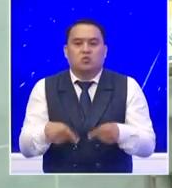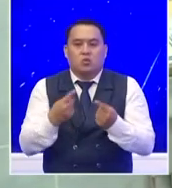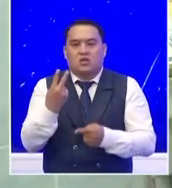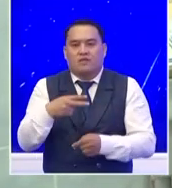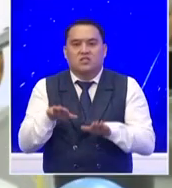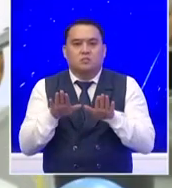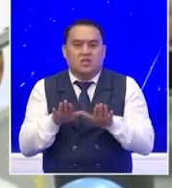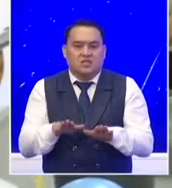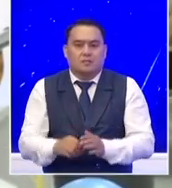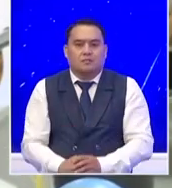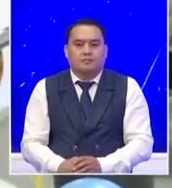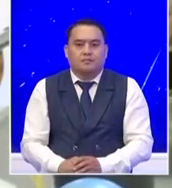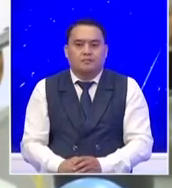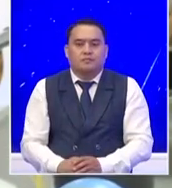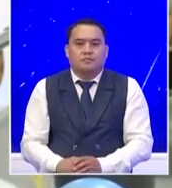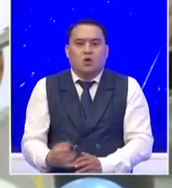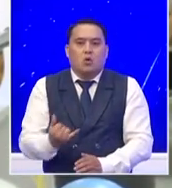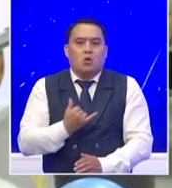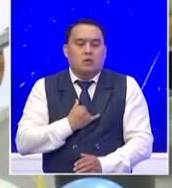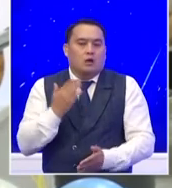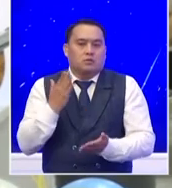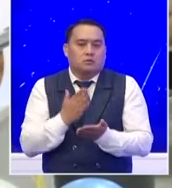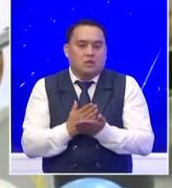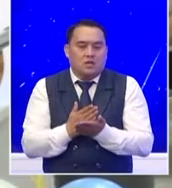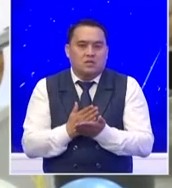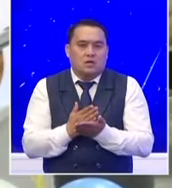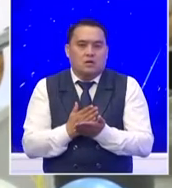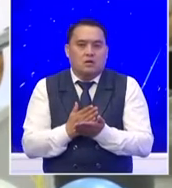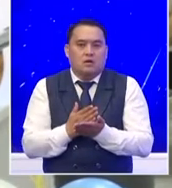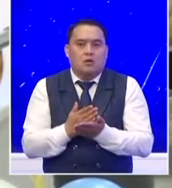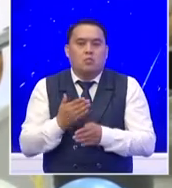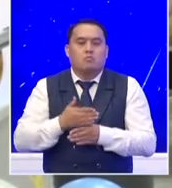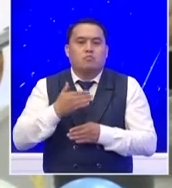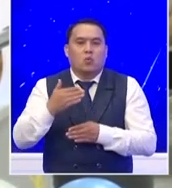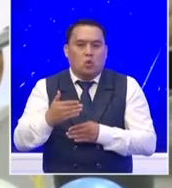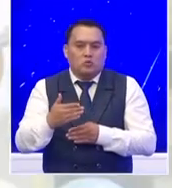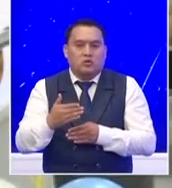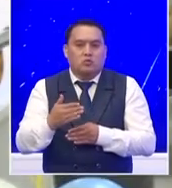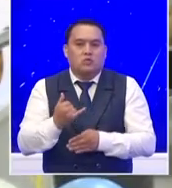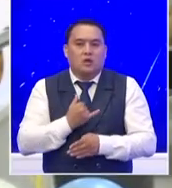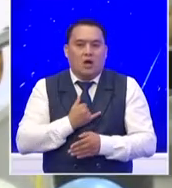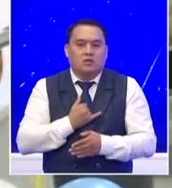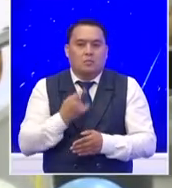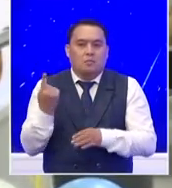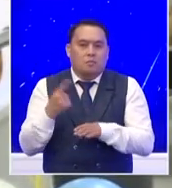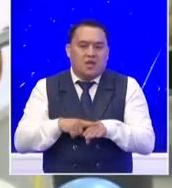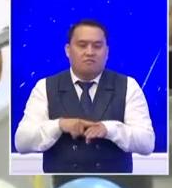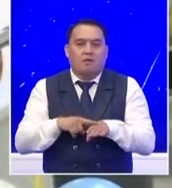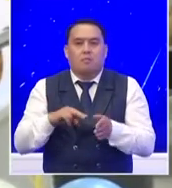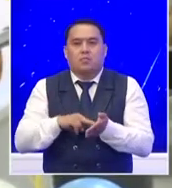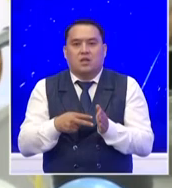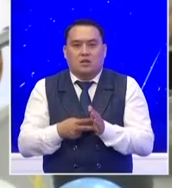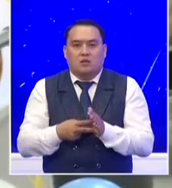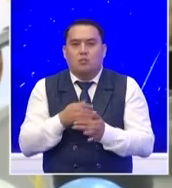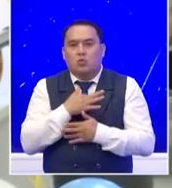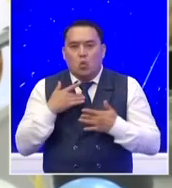20 коек. Сейчас у нас вот очень много инсультных больных. Постинсультная реабилитация стоит таком на первом плане.